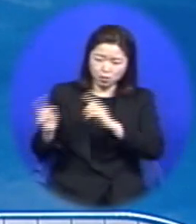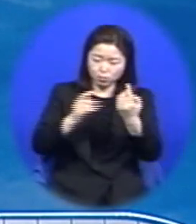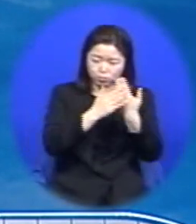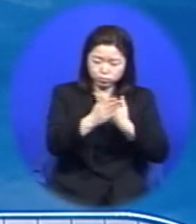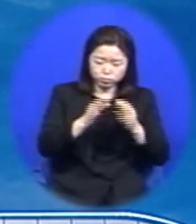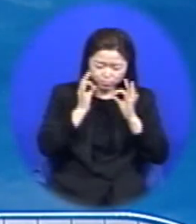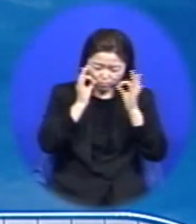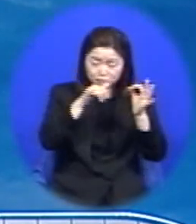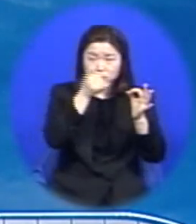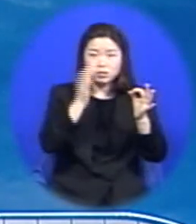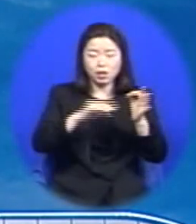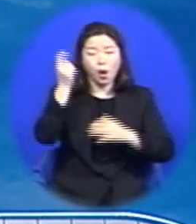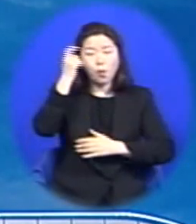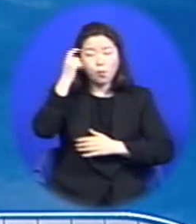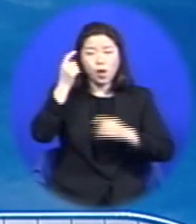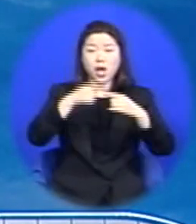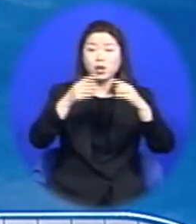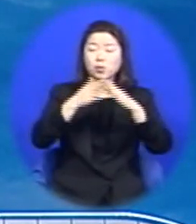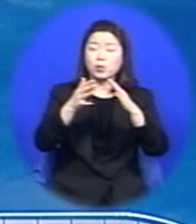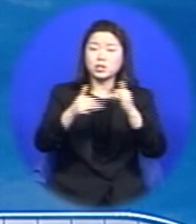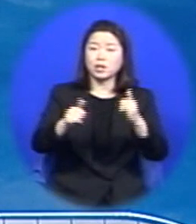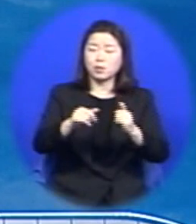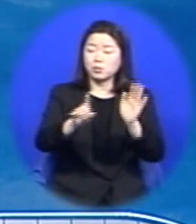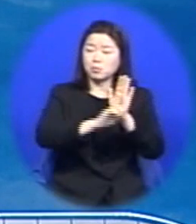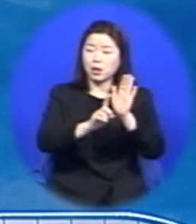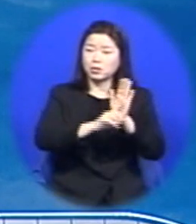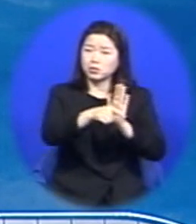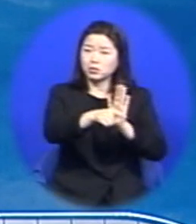애를 쓰는데 왜 교인들은 반응이 저럴까?